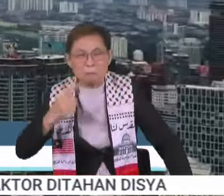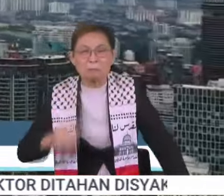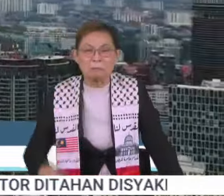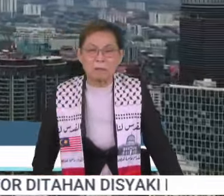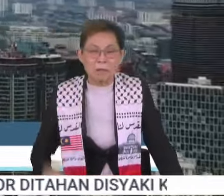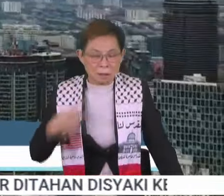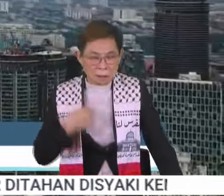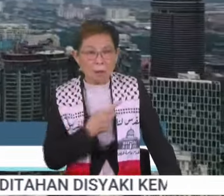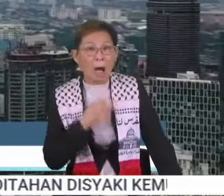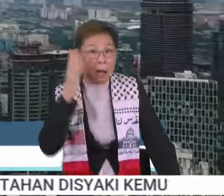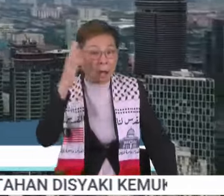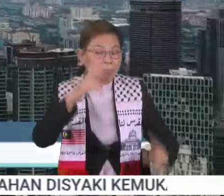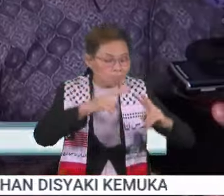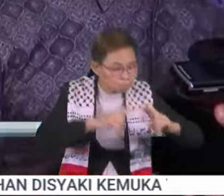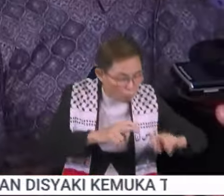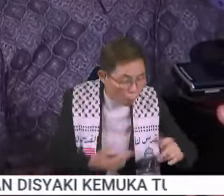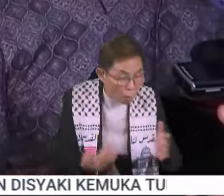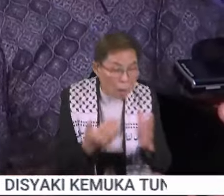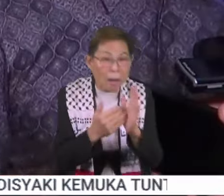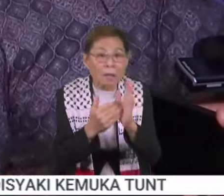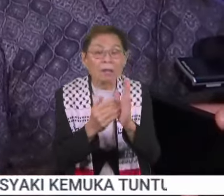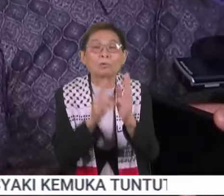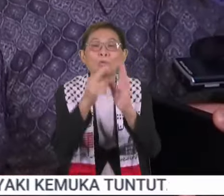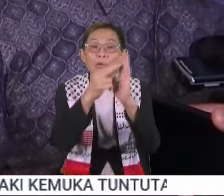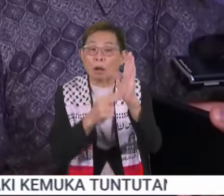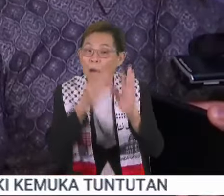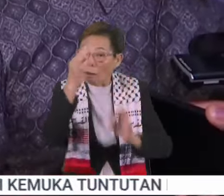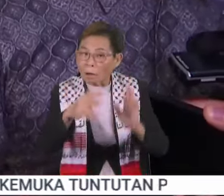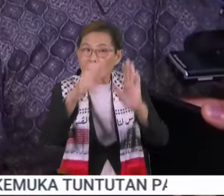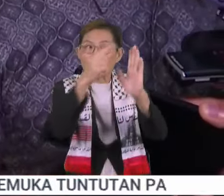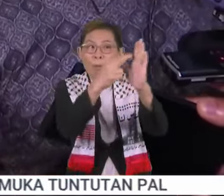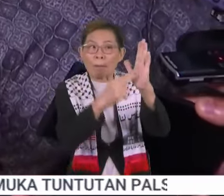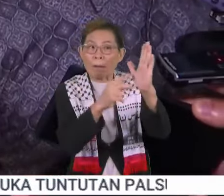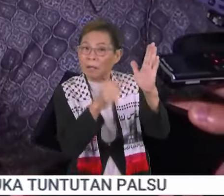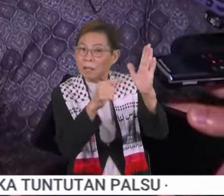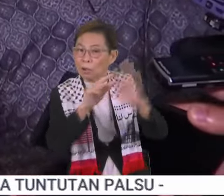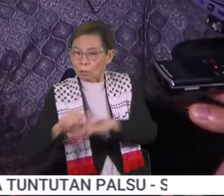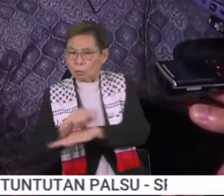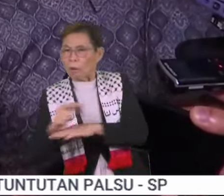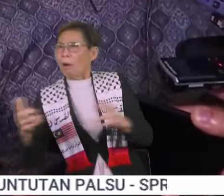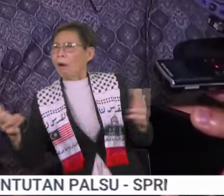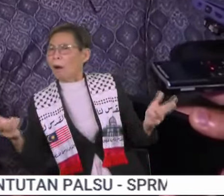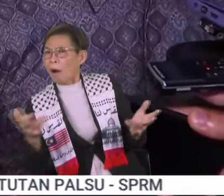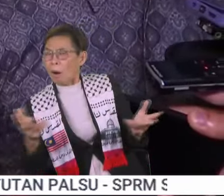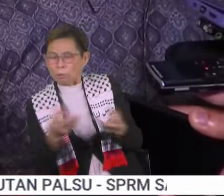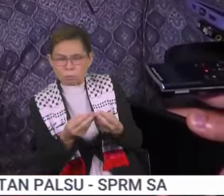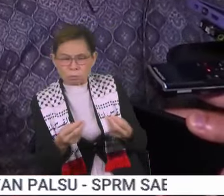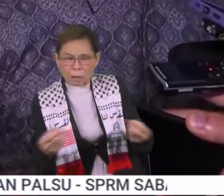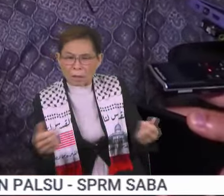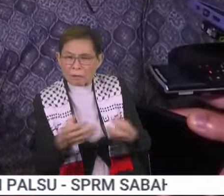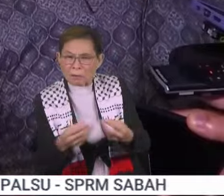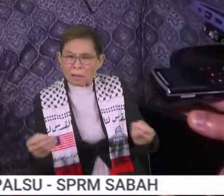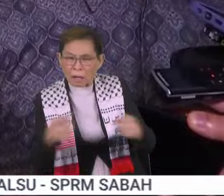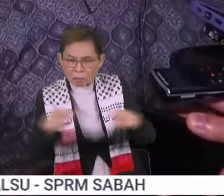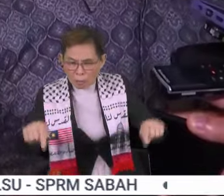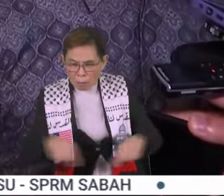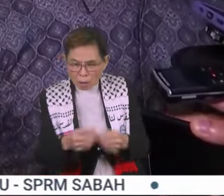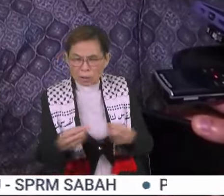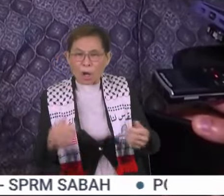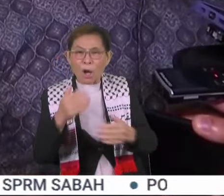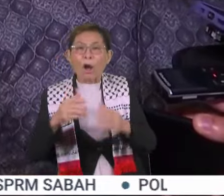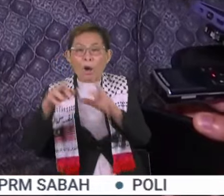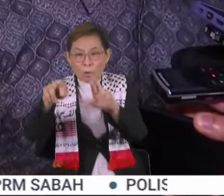untuk melihat semula undang-undang ini. Kerana kalau prinsip ini digunakan, bagaimana dengan tanah-tanah rakyat yang dulu